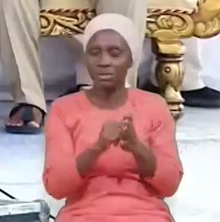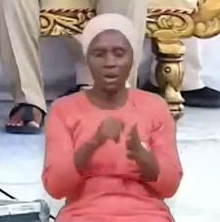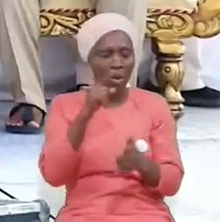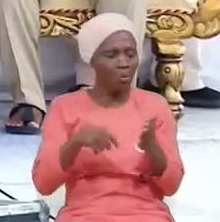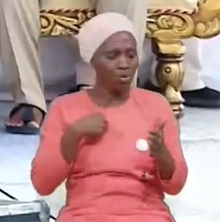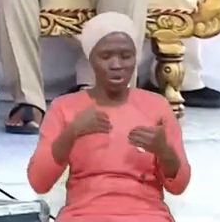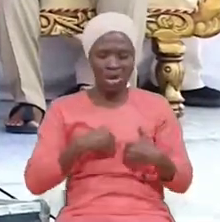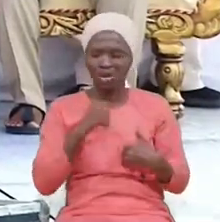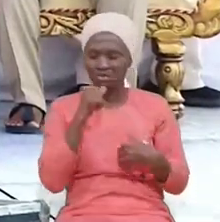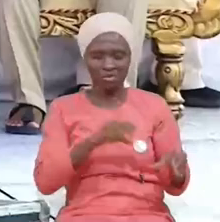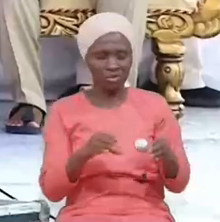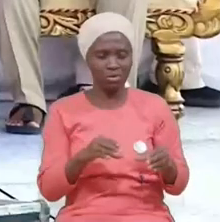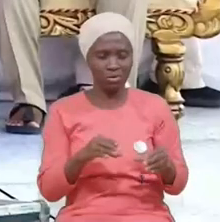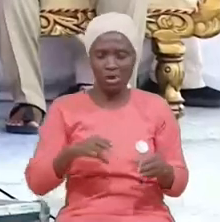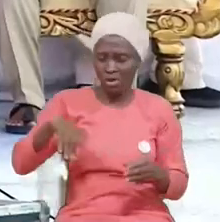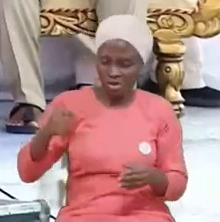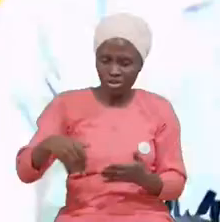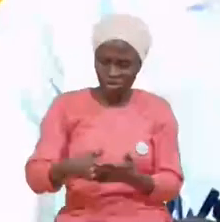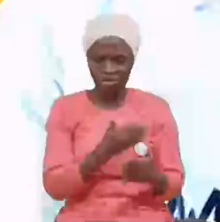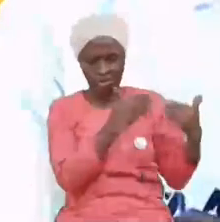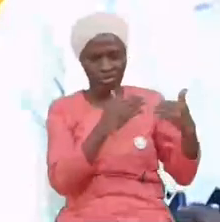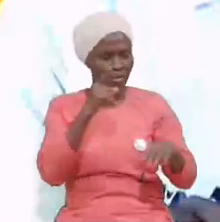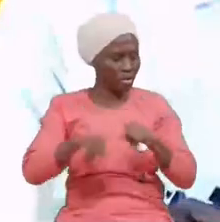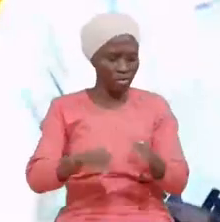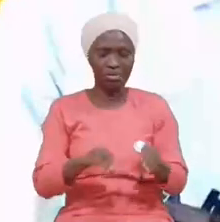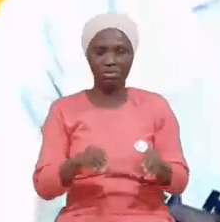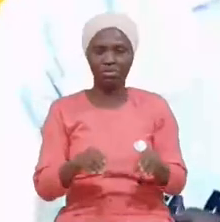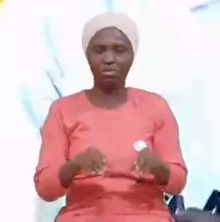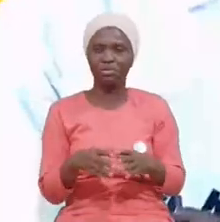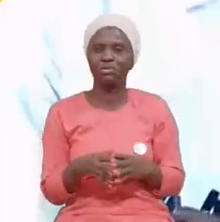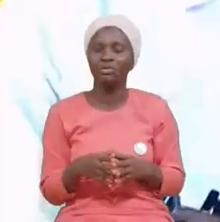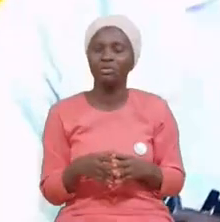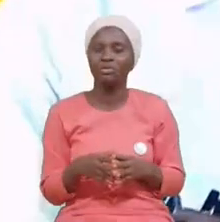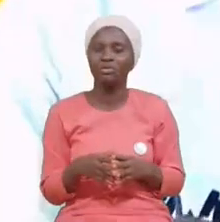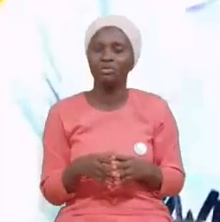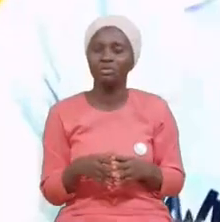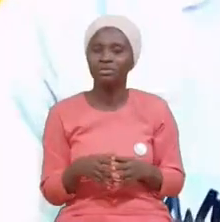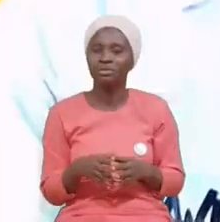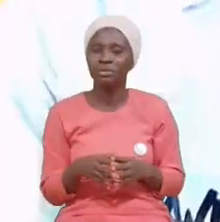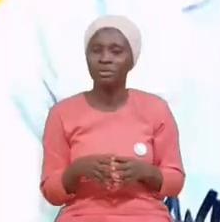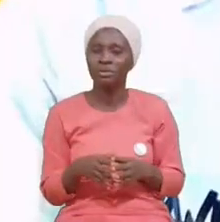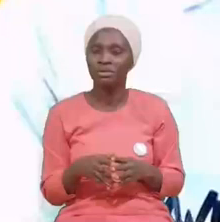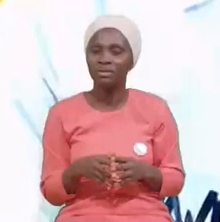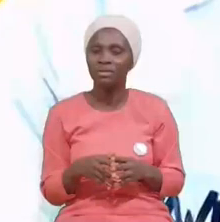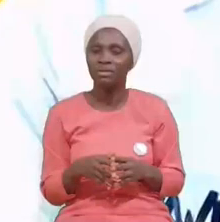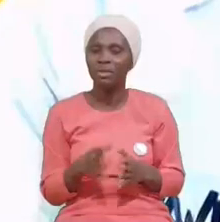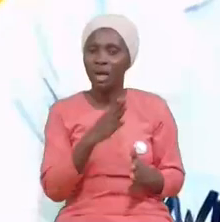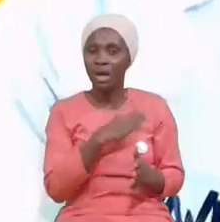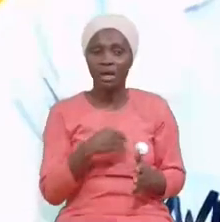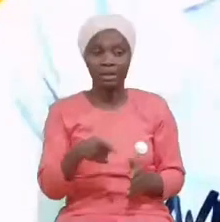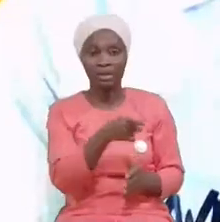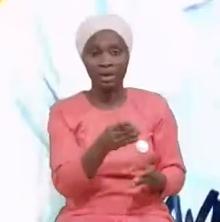Et les plus vieux disent, ce que nous n'avons pas fait, les plus jeunes, la plus jeune génération ne le fera pas. Et il veut